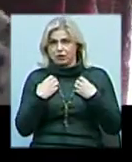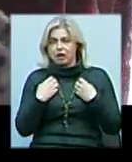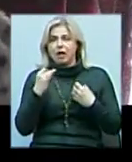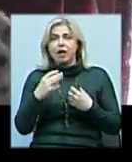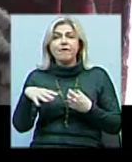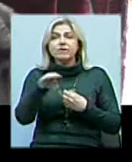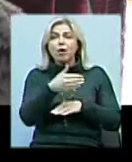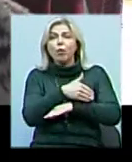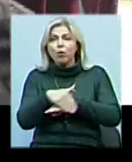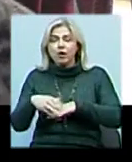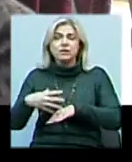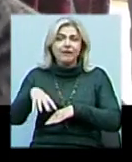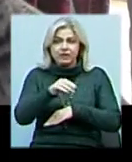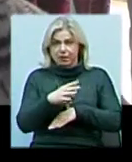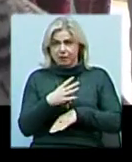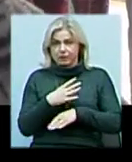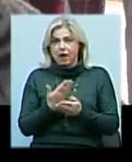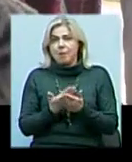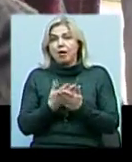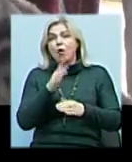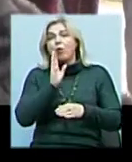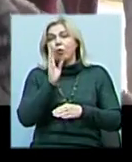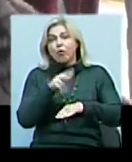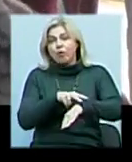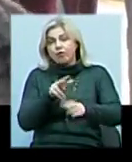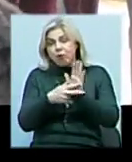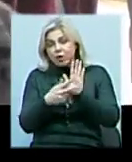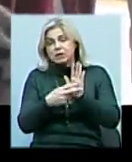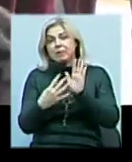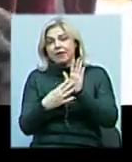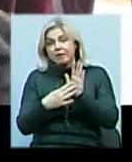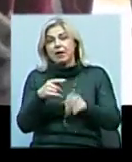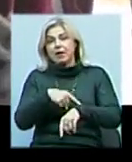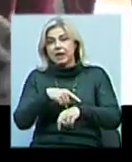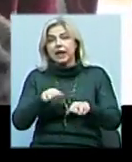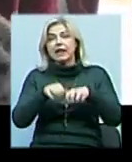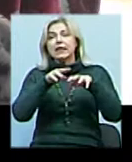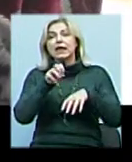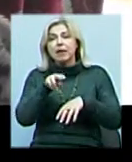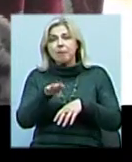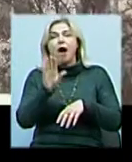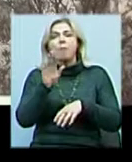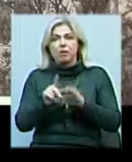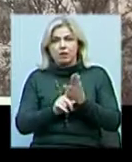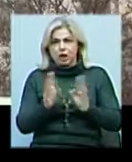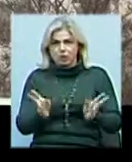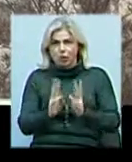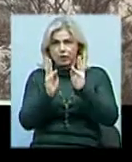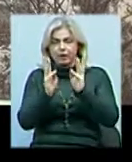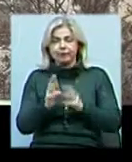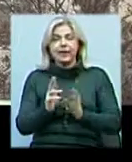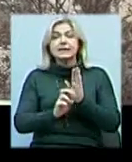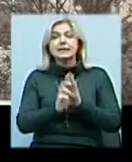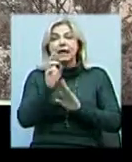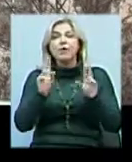ось ця вулиця, все було. Ну і десь годині о 8-9 то дим був, а потім вже почалося полум'я. Церква Благодаті